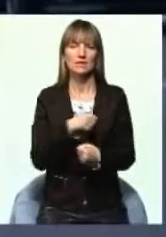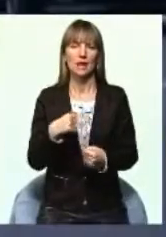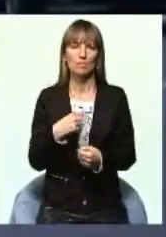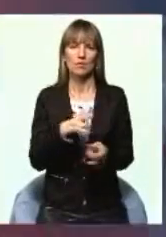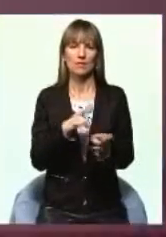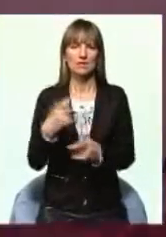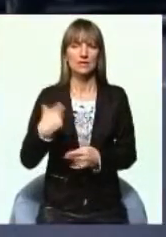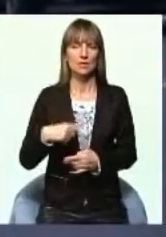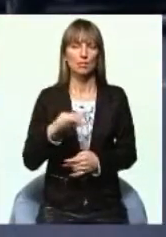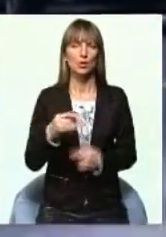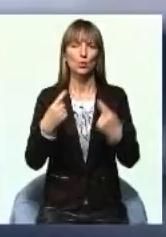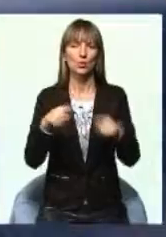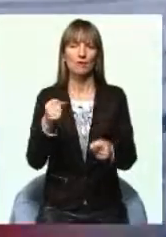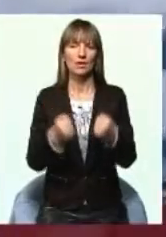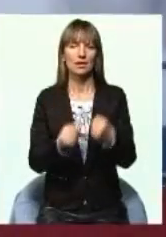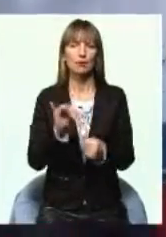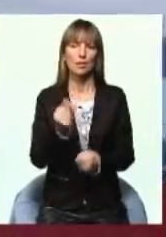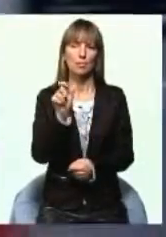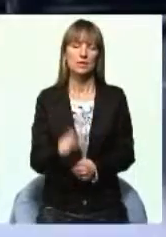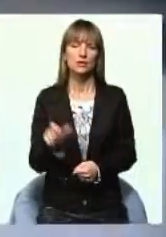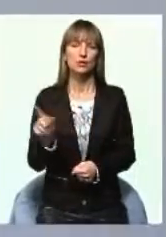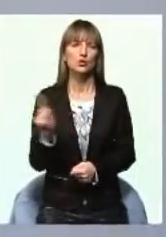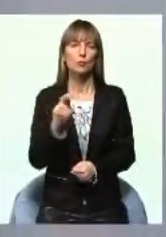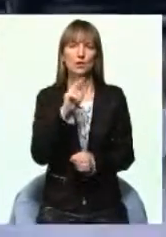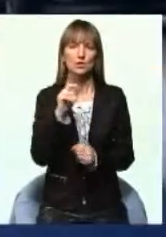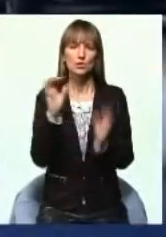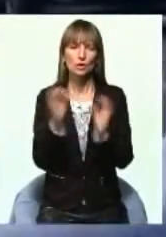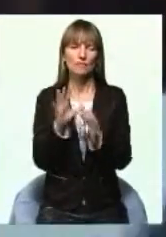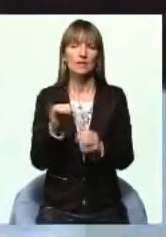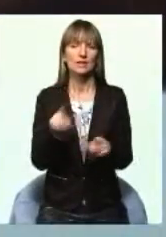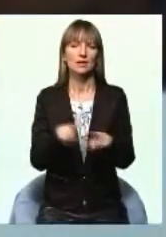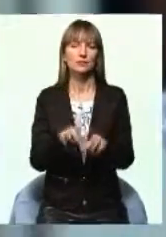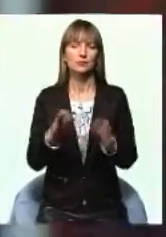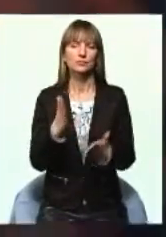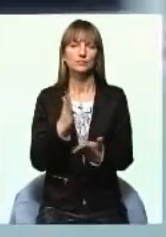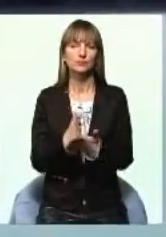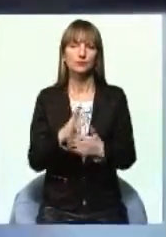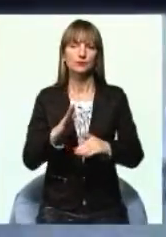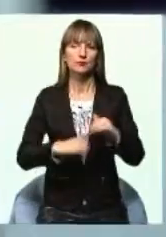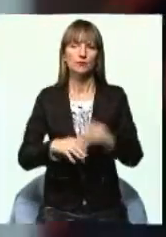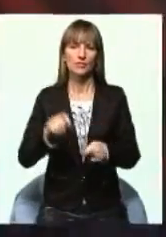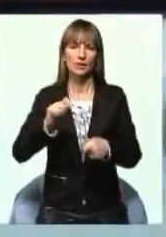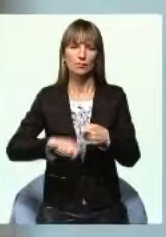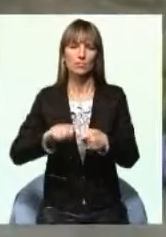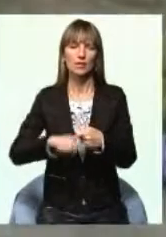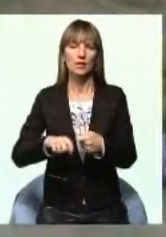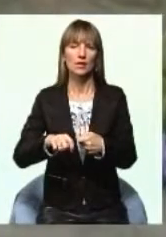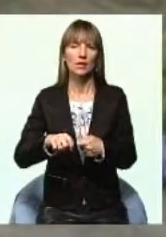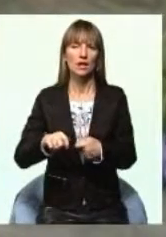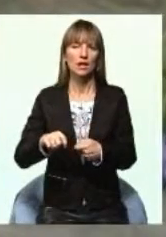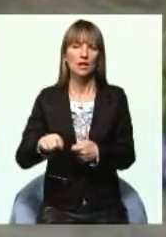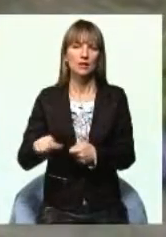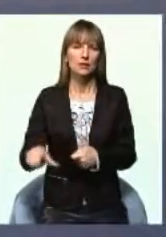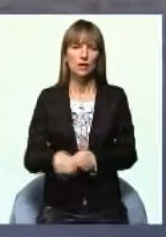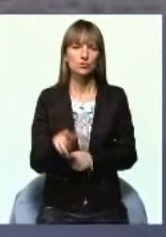та завдати шкоди іншим водіям та пасажирам. Щоб вберегти від таких випадків, існує професія інспектор дорожнього руху,